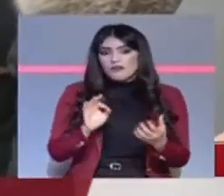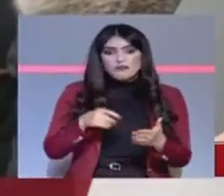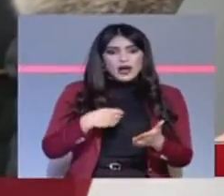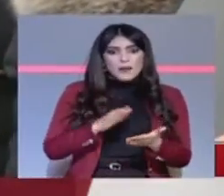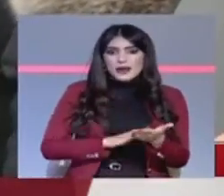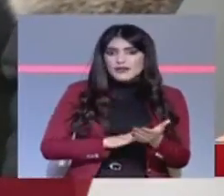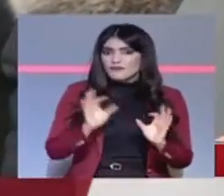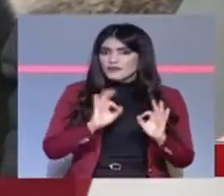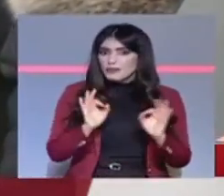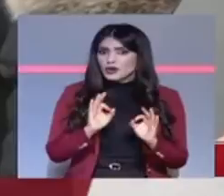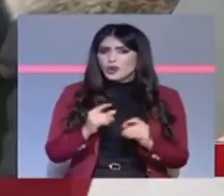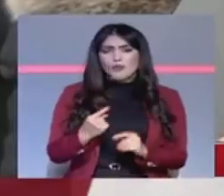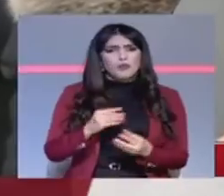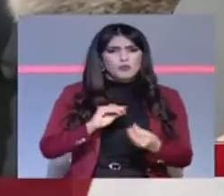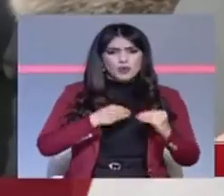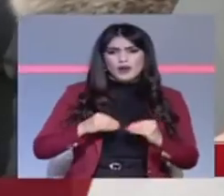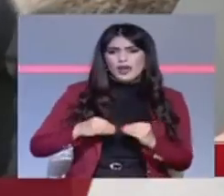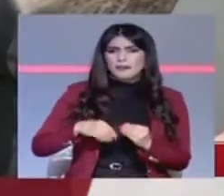تعجيزيه